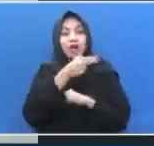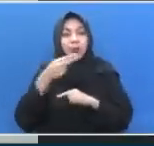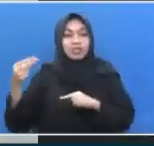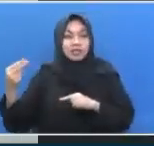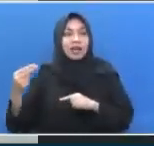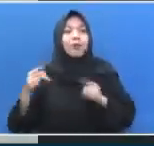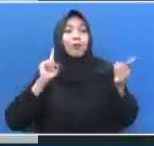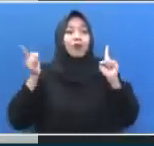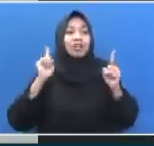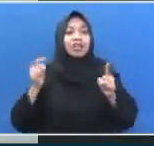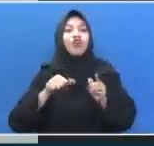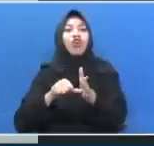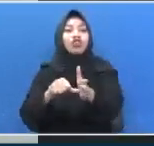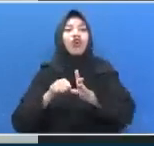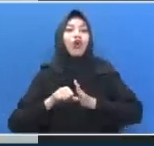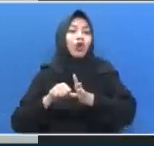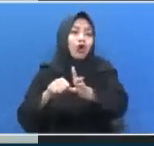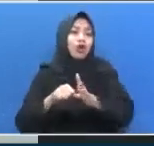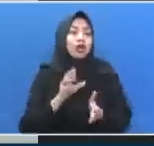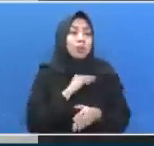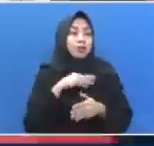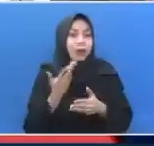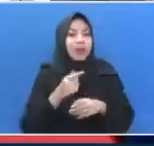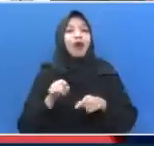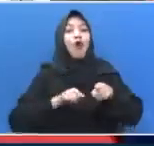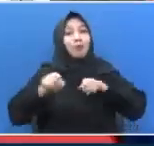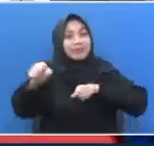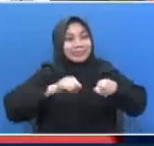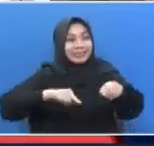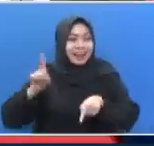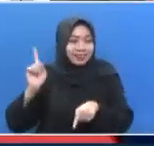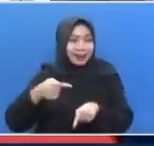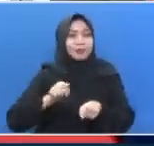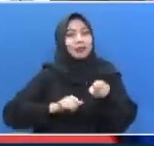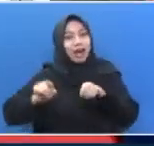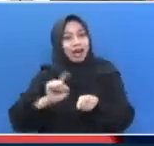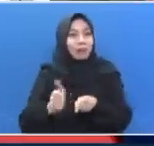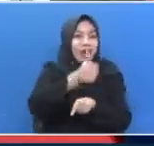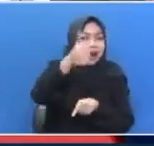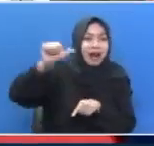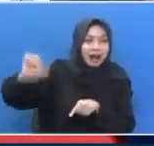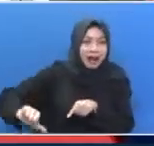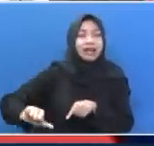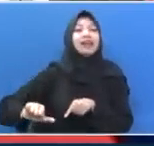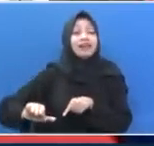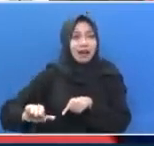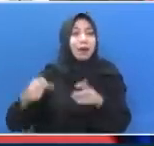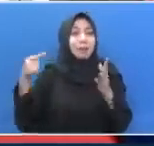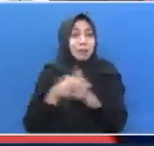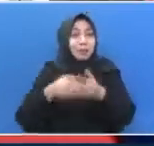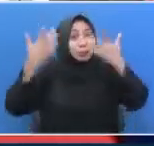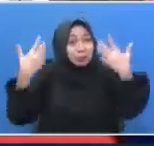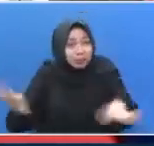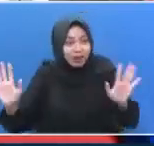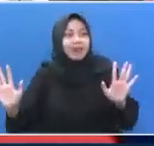ada kalanya berkompetisi Adakalanya bersaing tapi setelah Pemilu usai maka satu sama yang lain saling berlangkulan